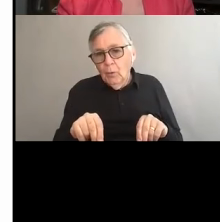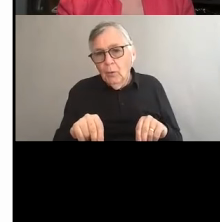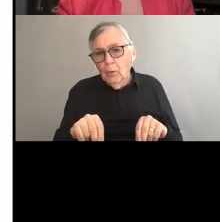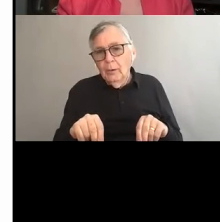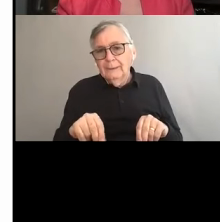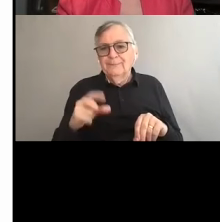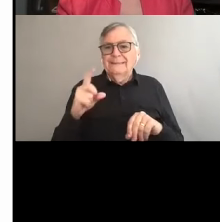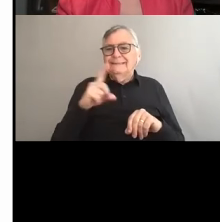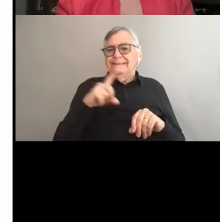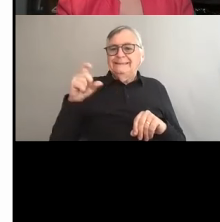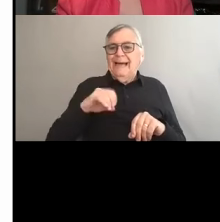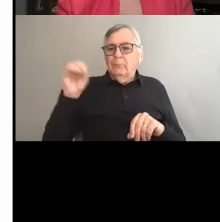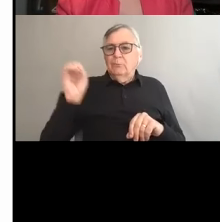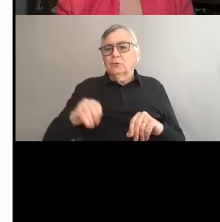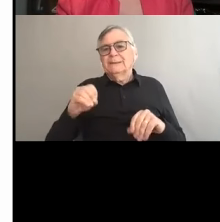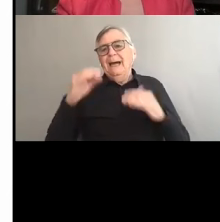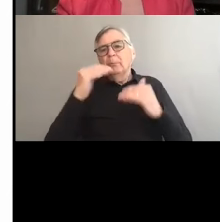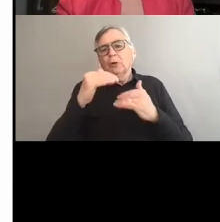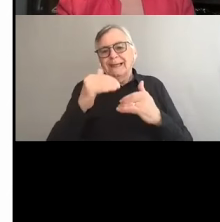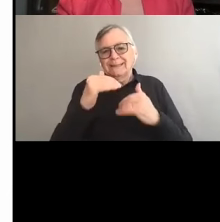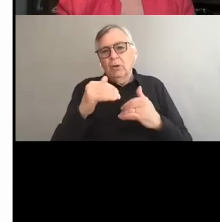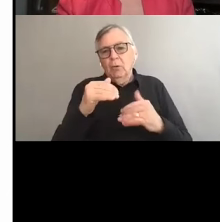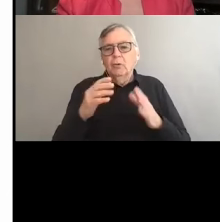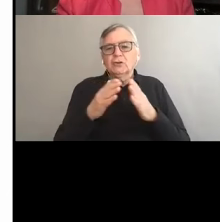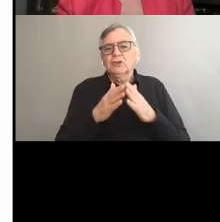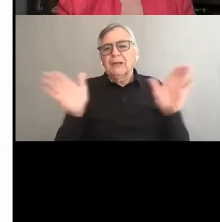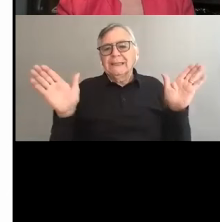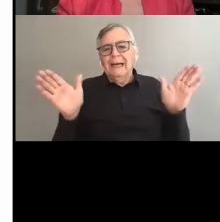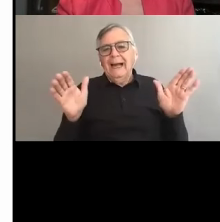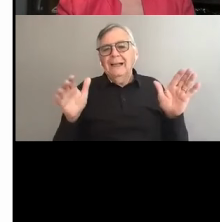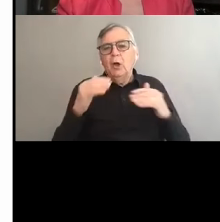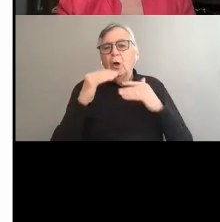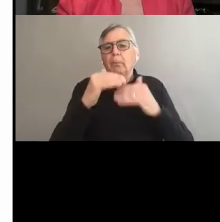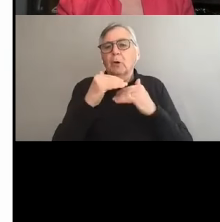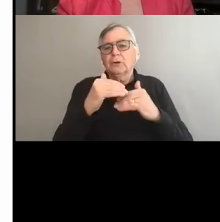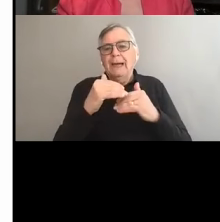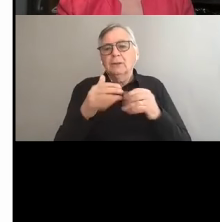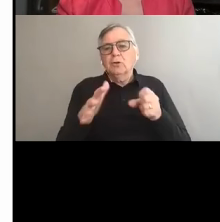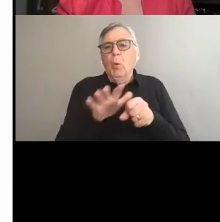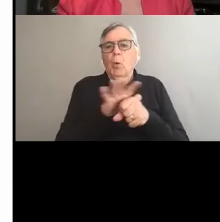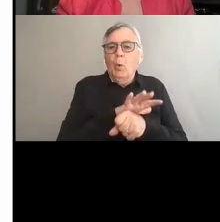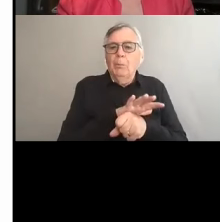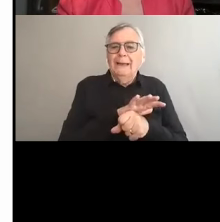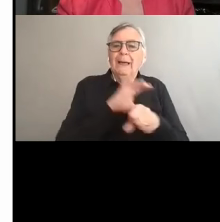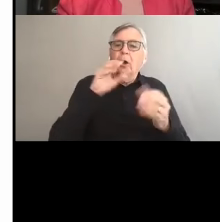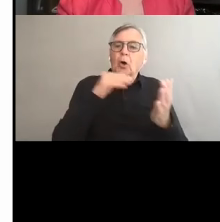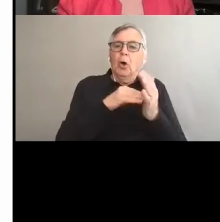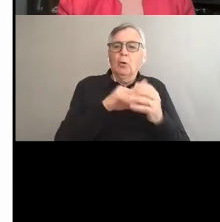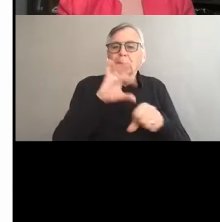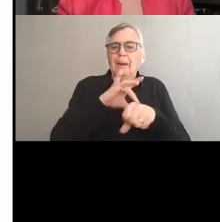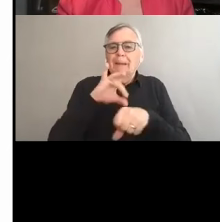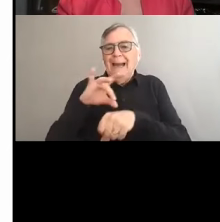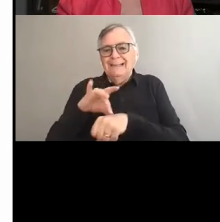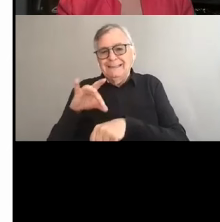100 % de protection, on dit, en général, ça protège presque au complet contre les maladies nécessitant